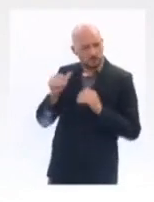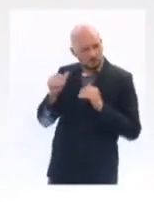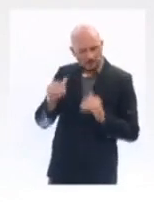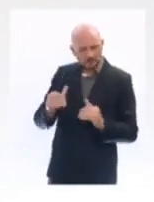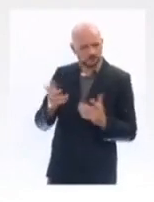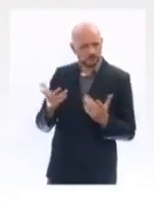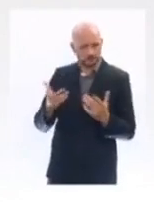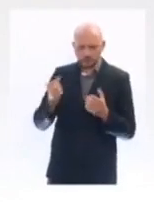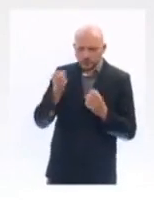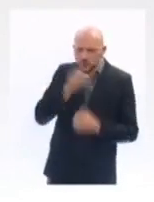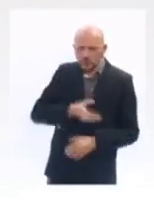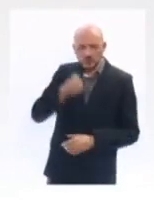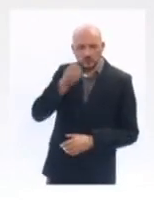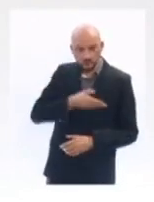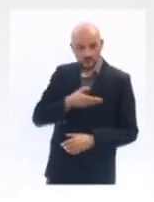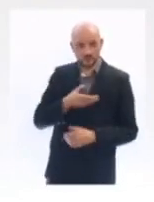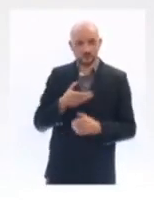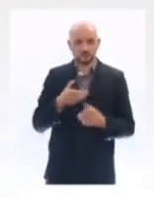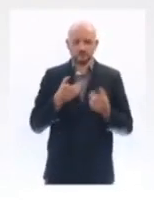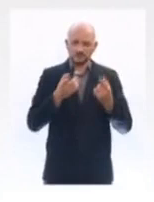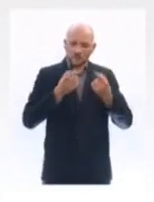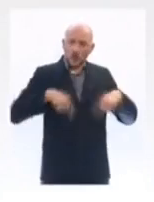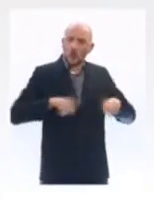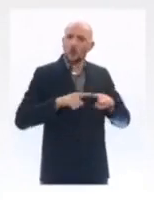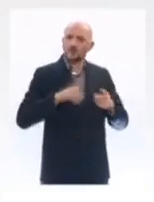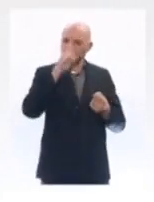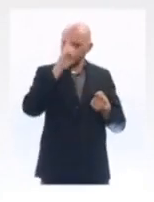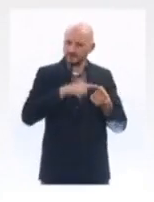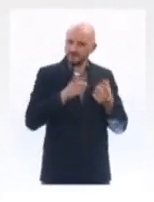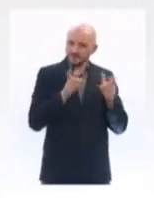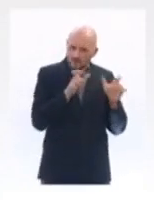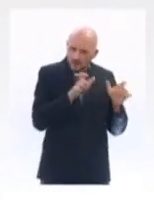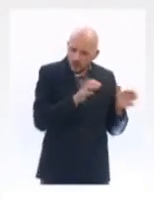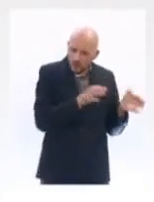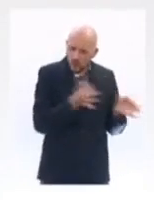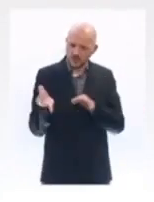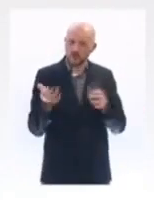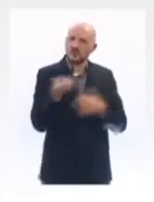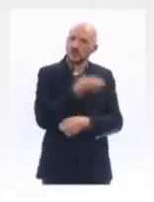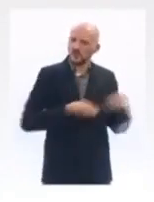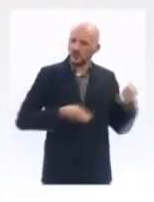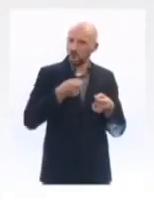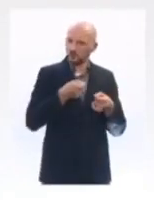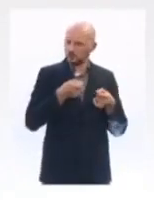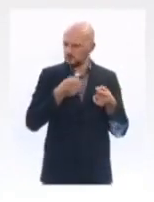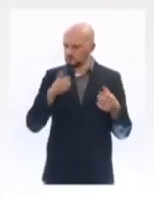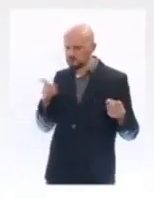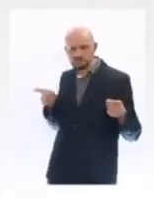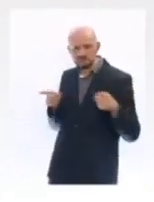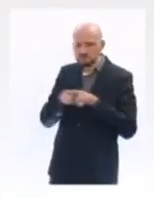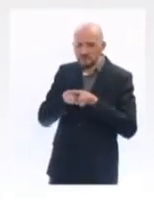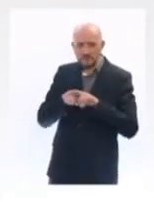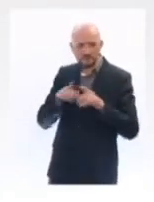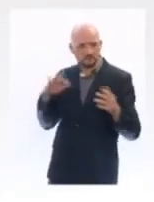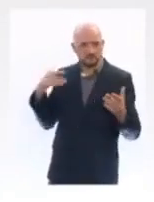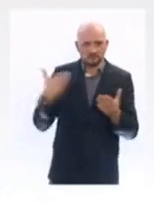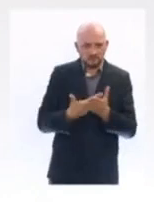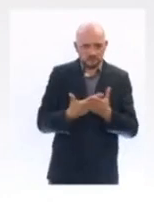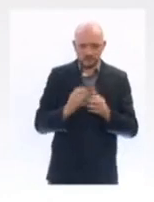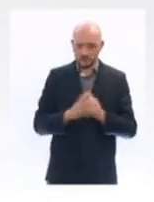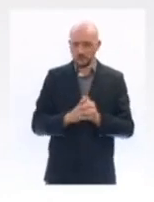pour ajuster les dispositifs si nécessaire. J'ai par ailleurs échangé dès aujourd'hui avec mon homologue allemand Olaf